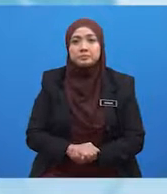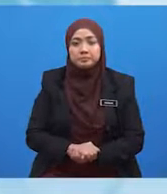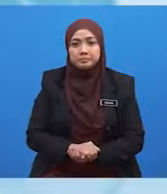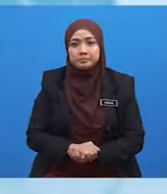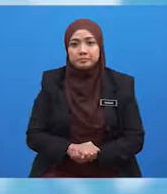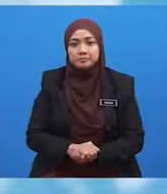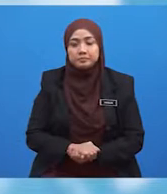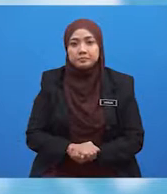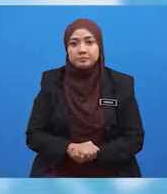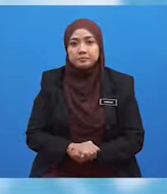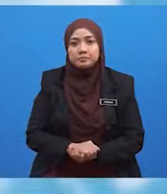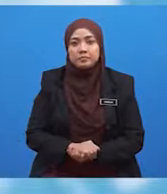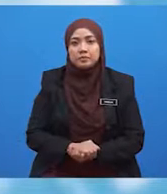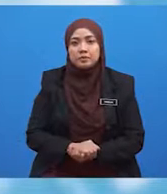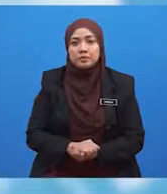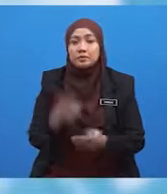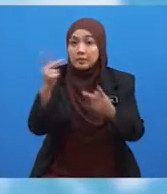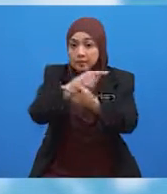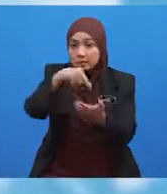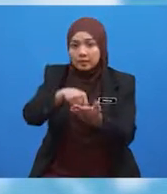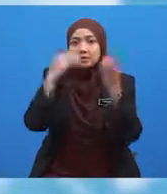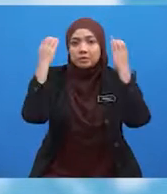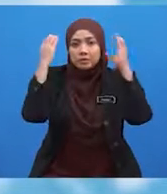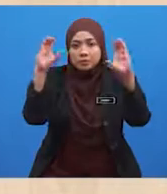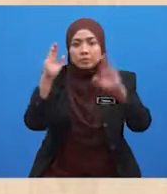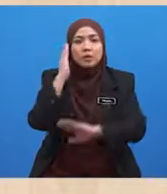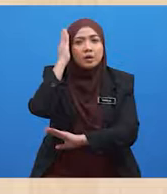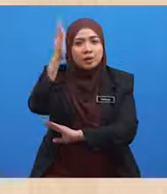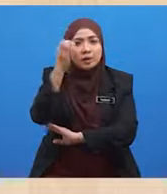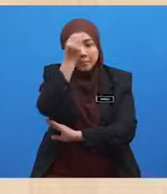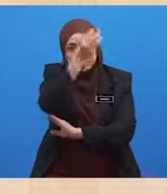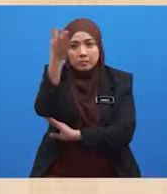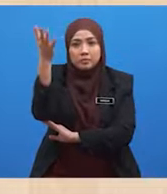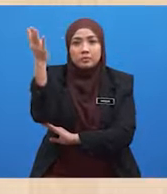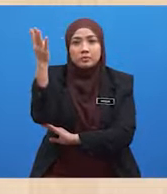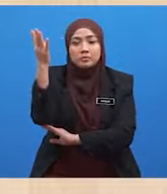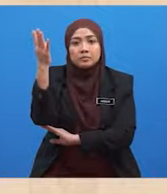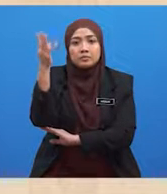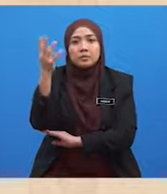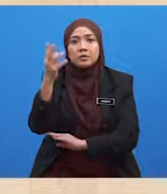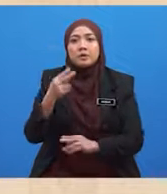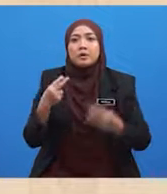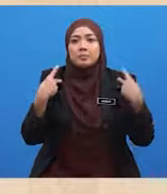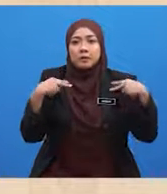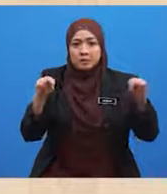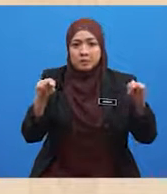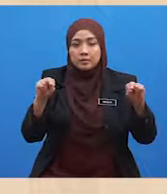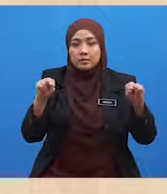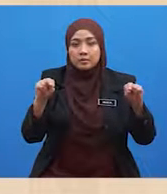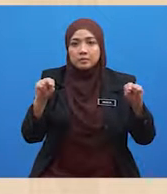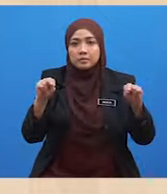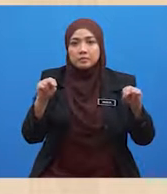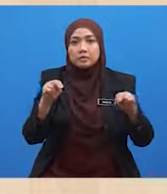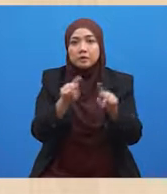isi pokok dalam episode kali ini chegou akan menerangkan tentang tajuk bisnis satu yaitu dengan tajuk